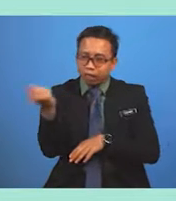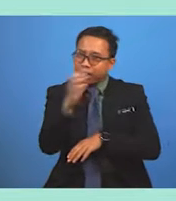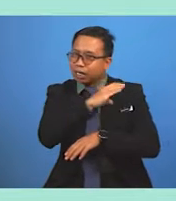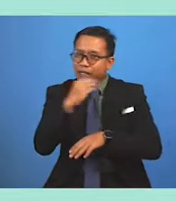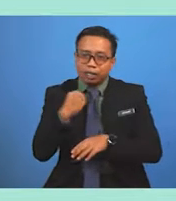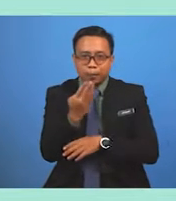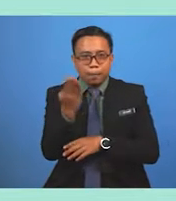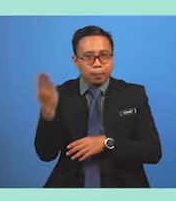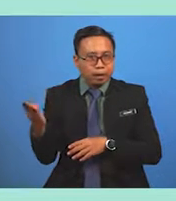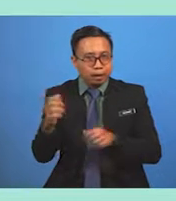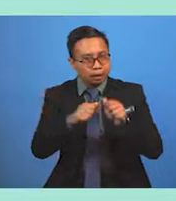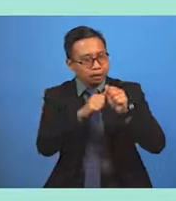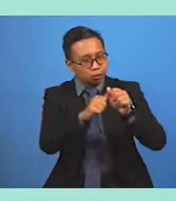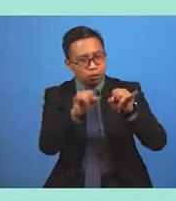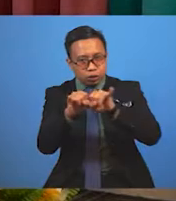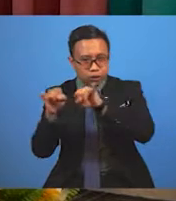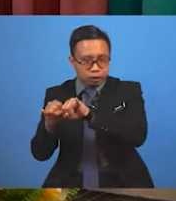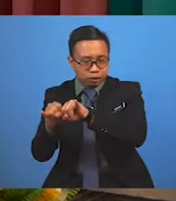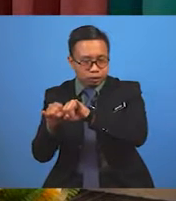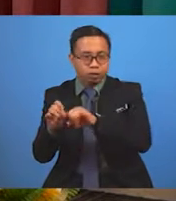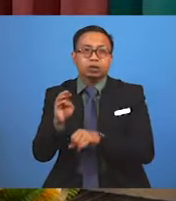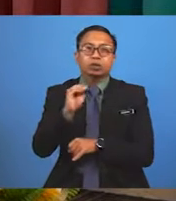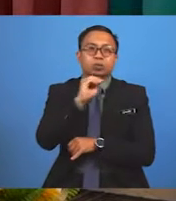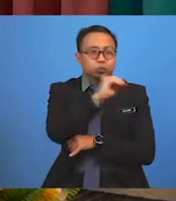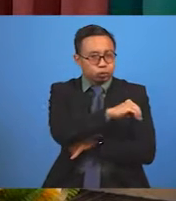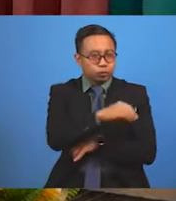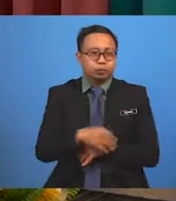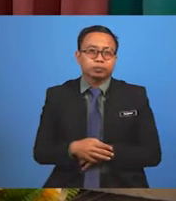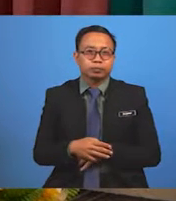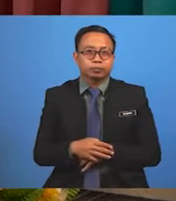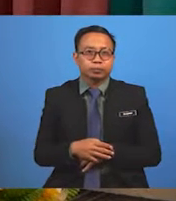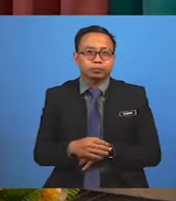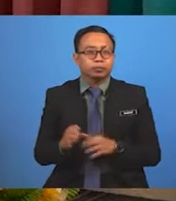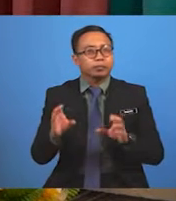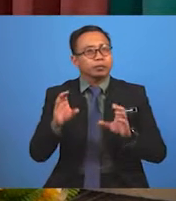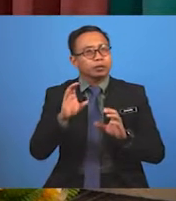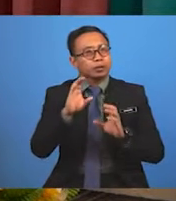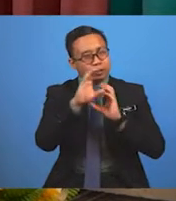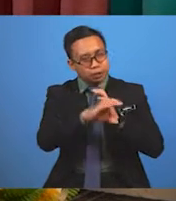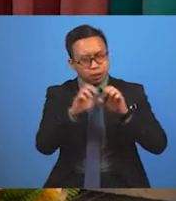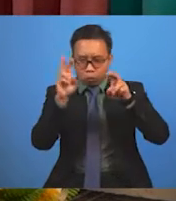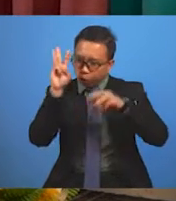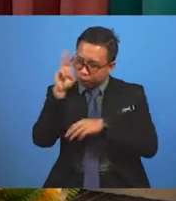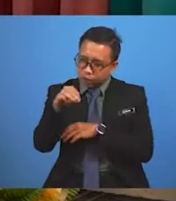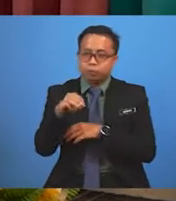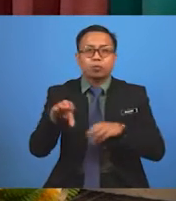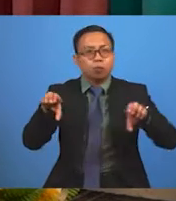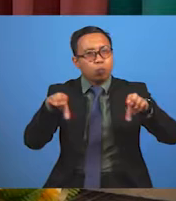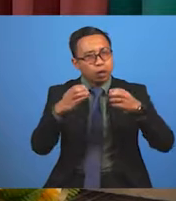bahan pencegahan mengikut jenis musuh. Kesimpulannya, pencegahan musuh tenakan wajib